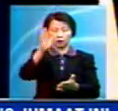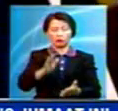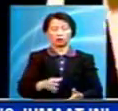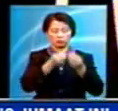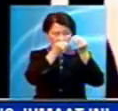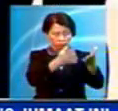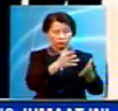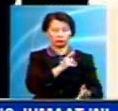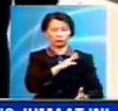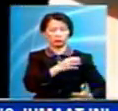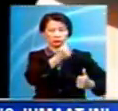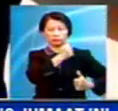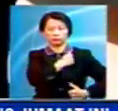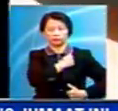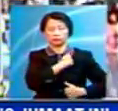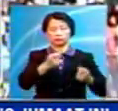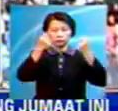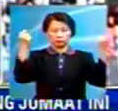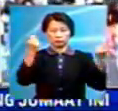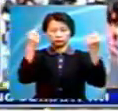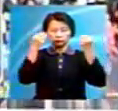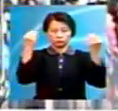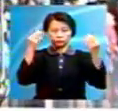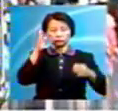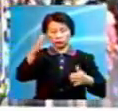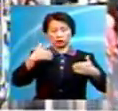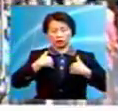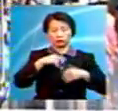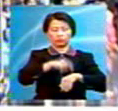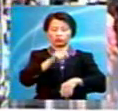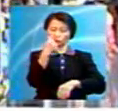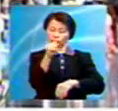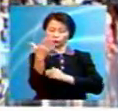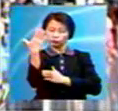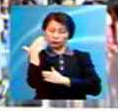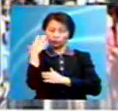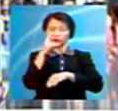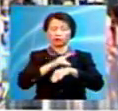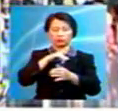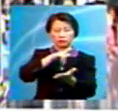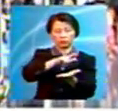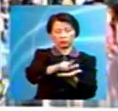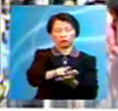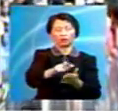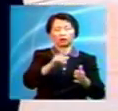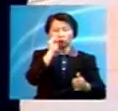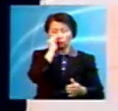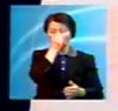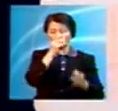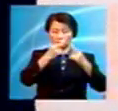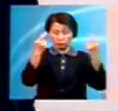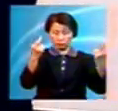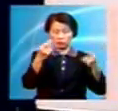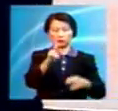dimaklumkan Kementerian Pertahanan. Istiadat tersebut akan diadakan pukul 10 pagi di Kompleks Bunga Raya, Lapangan Terbang